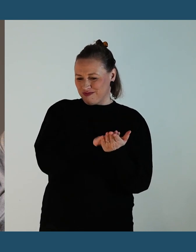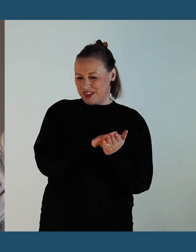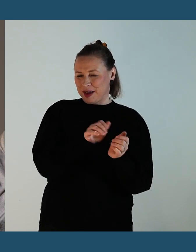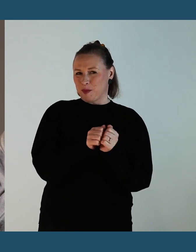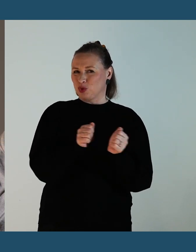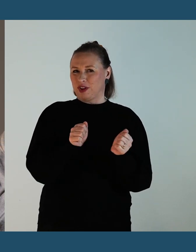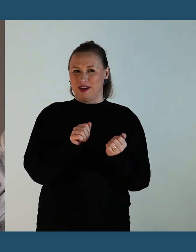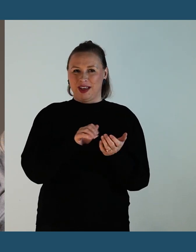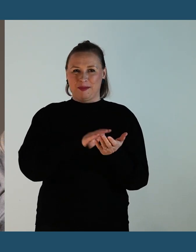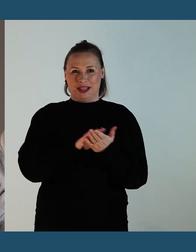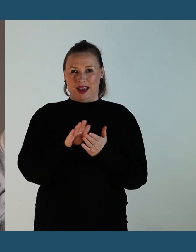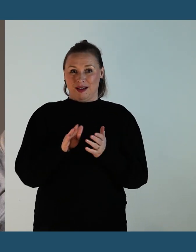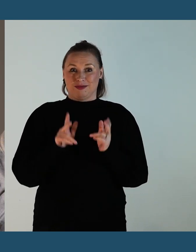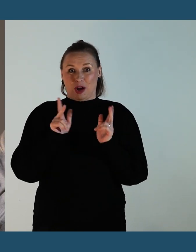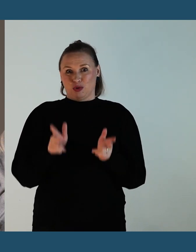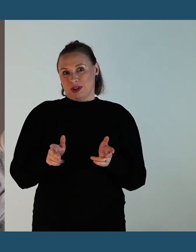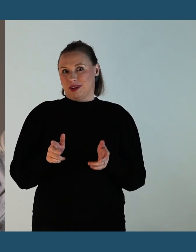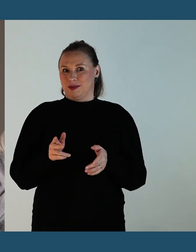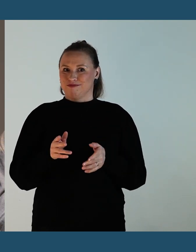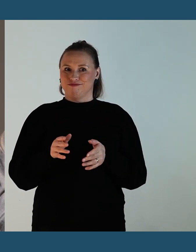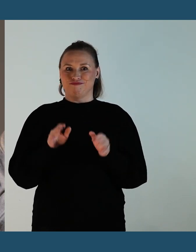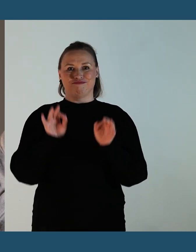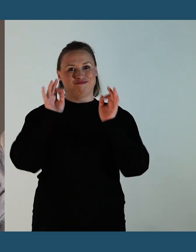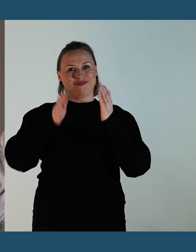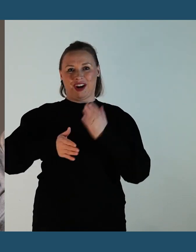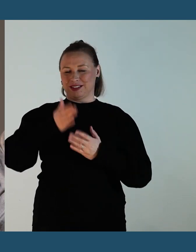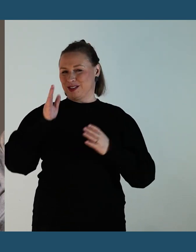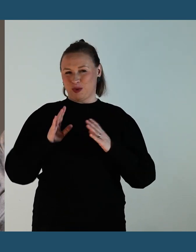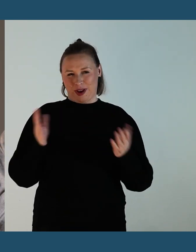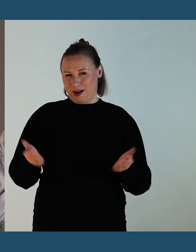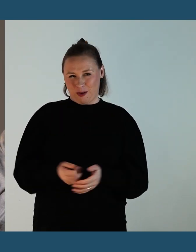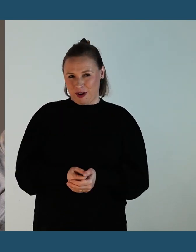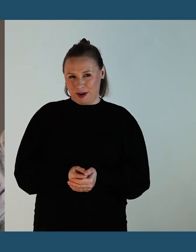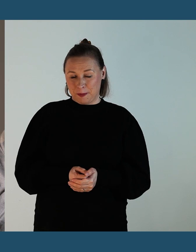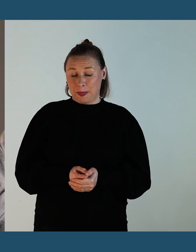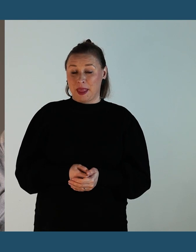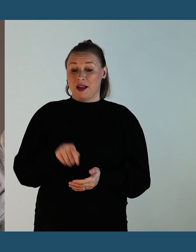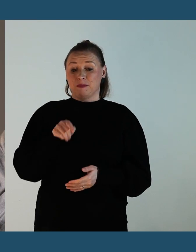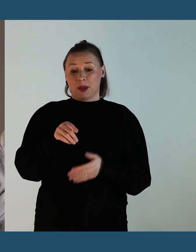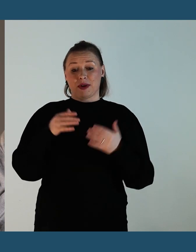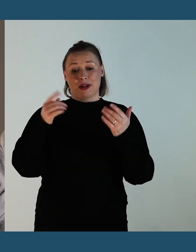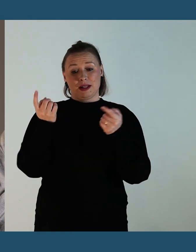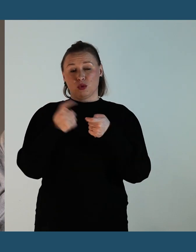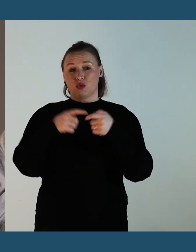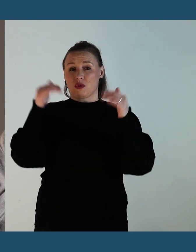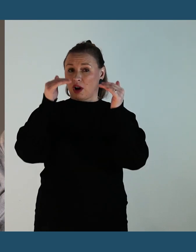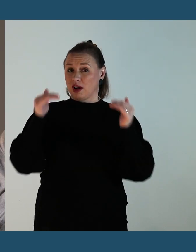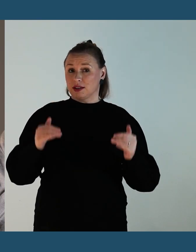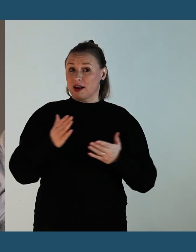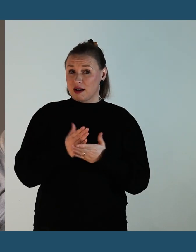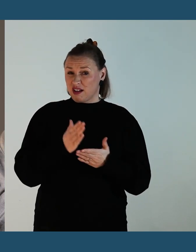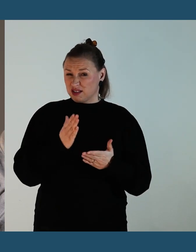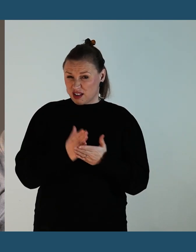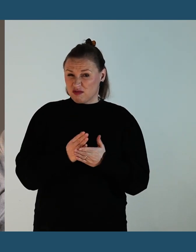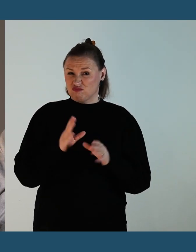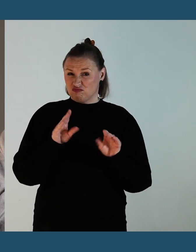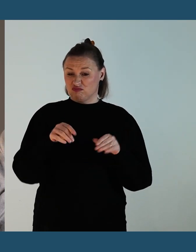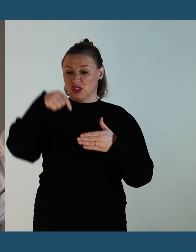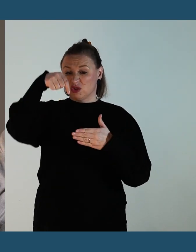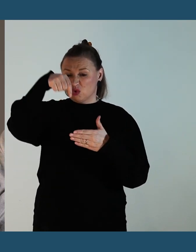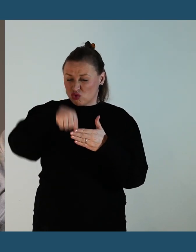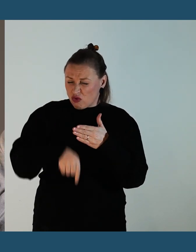mikään hopealuoti, koska tässä on kysymyksessä kuitenkin sellaiset rakenteelliset asiat ja tämmöiset syvällä